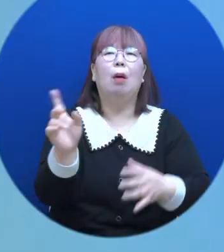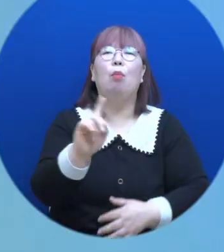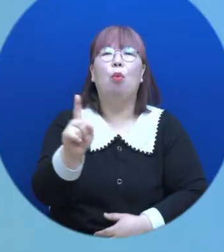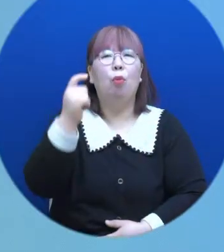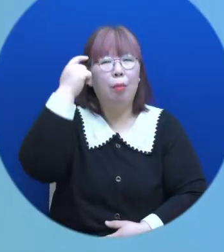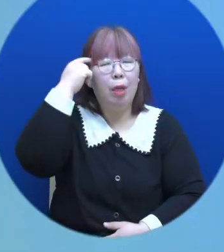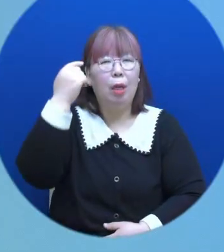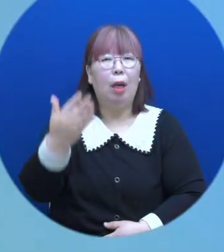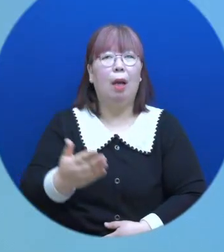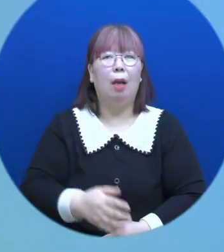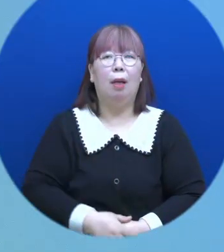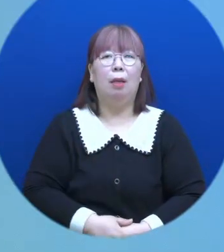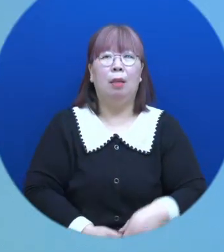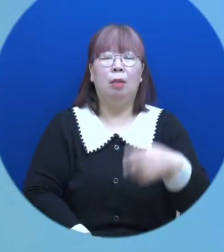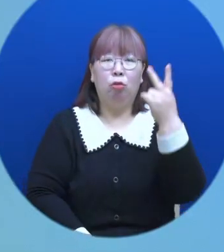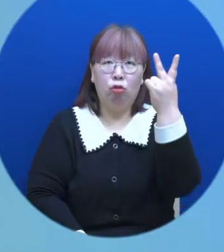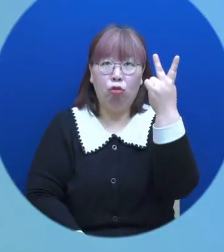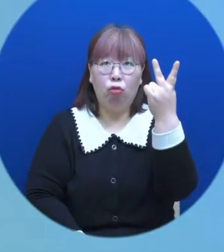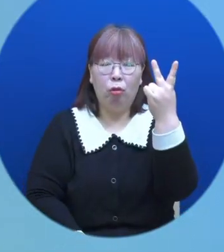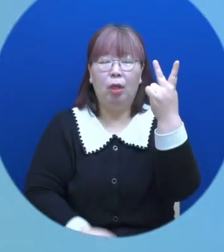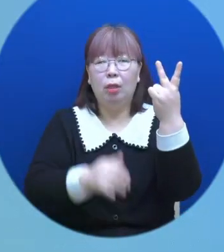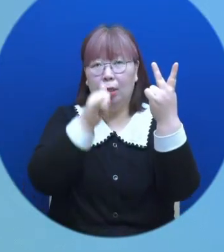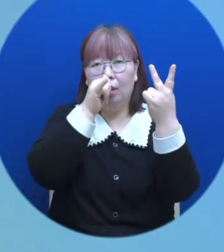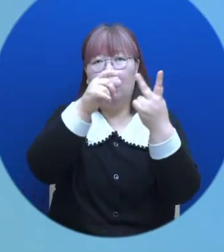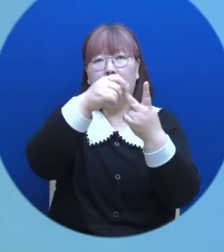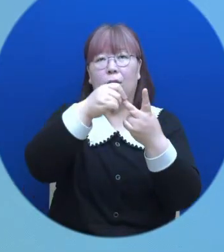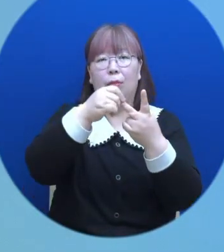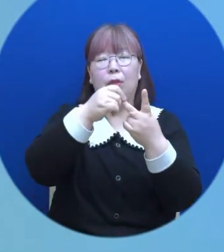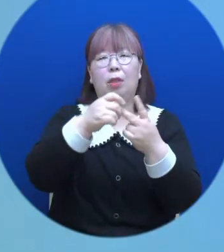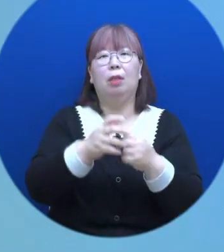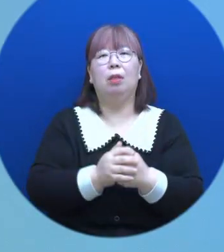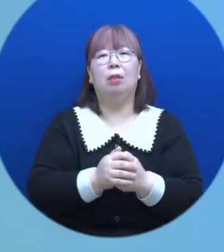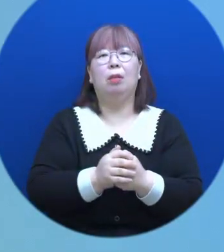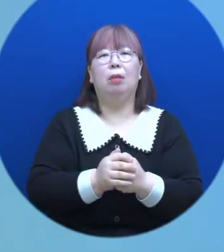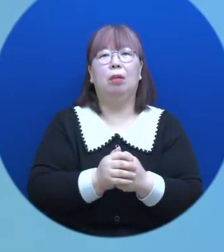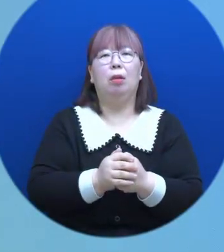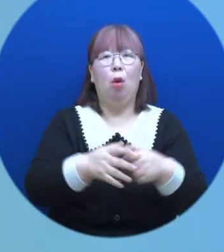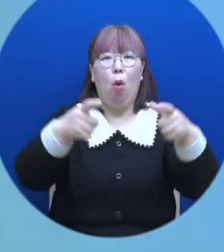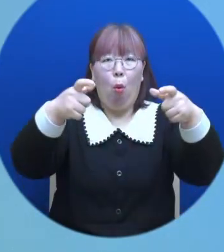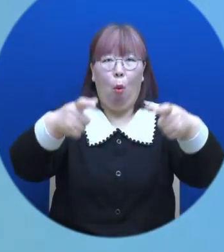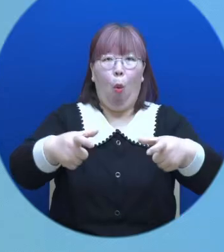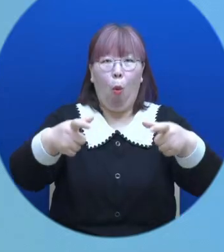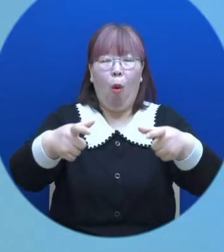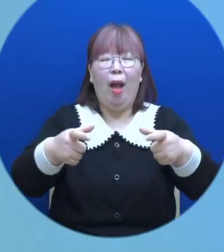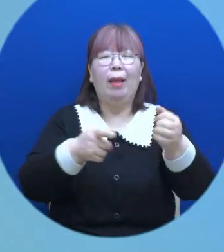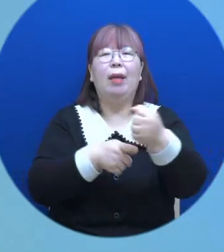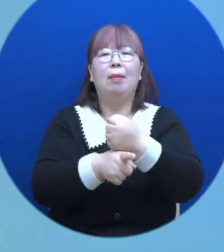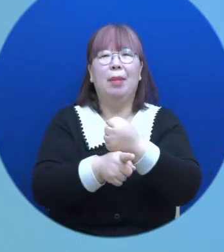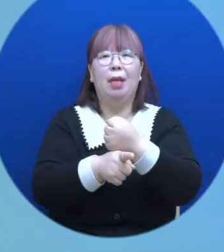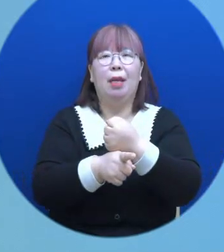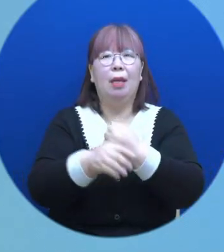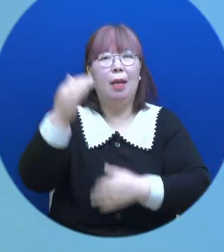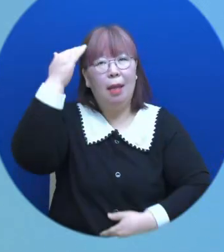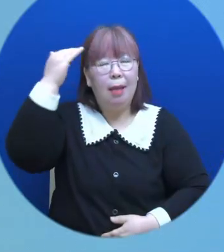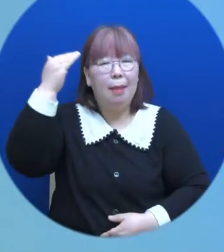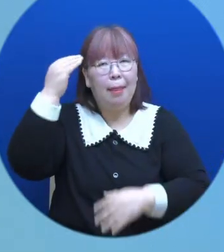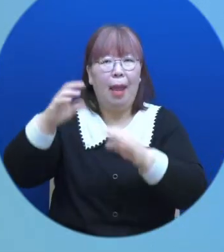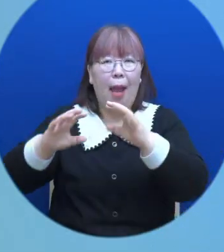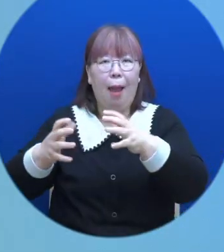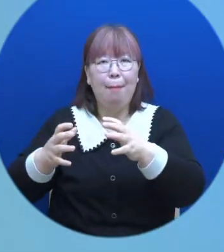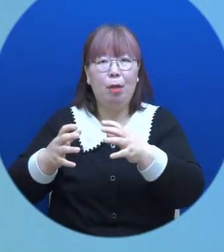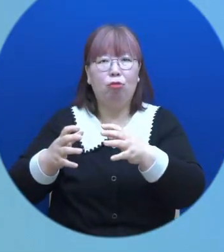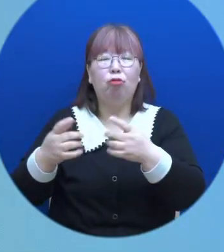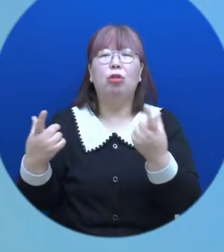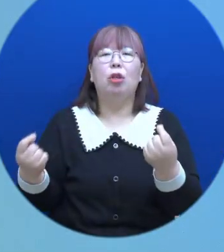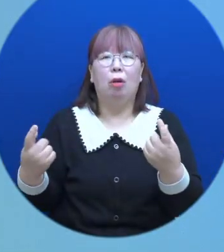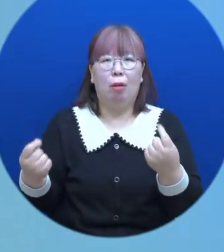천국은 두 가지로 말을 합니다. 첫째는 공간으로의 천국이죠. 대한민국 공간이